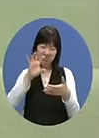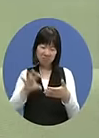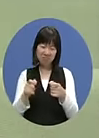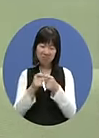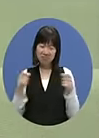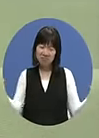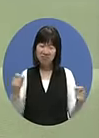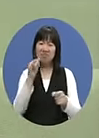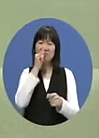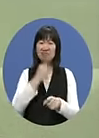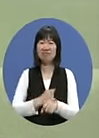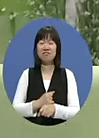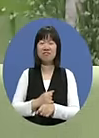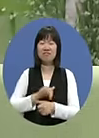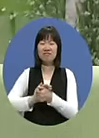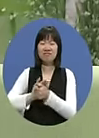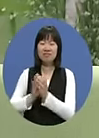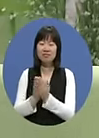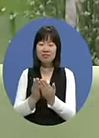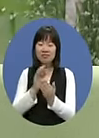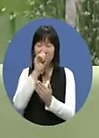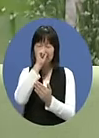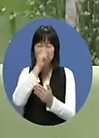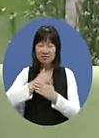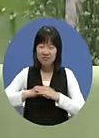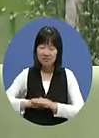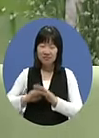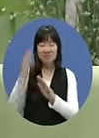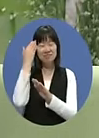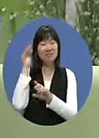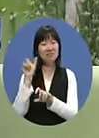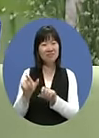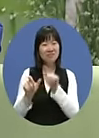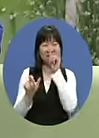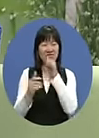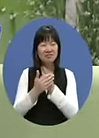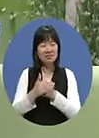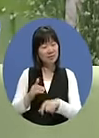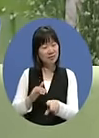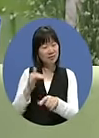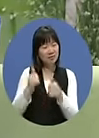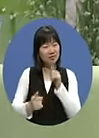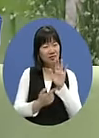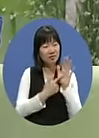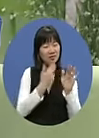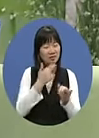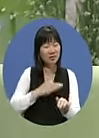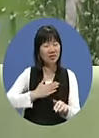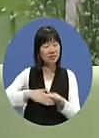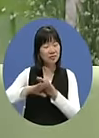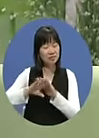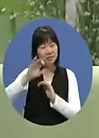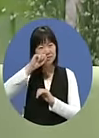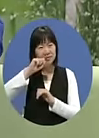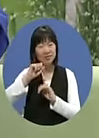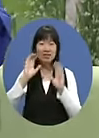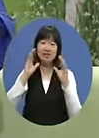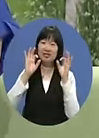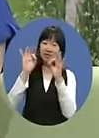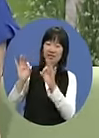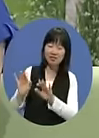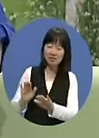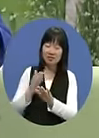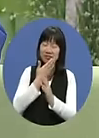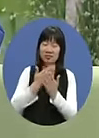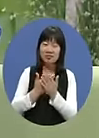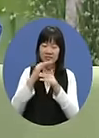그 참고서 보면 이런 거다. 알아두면 좋을 상식. 뭐 이런 것들 있잖아요. 사실 이건 시험에는 안 나오는데 알아두면 좋을. 근데 애들이 또 보면